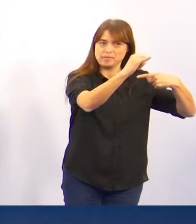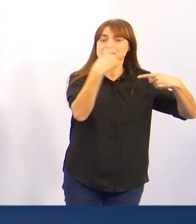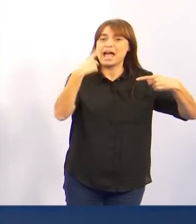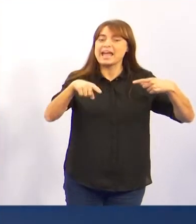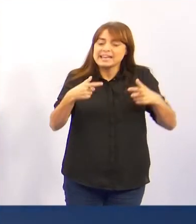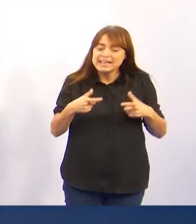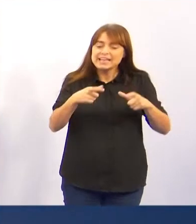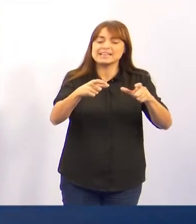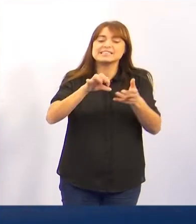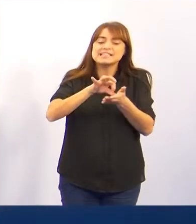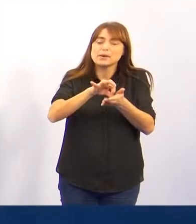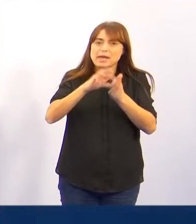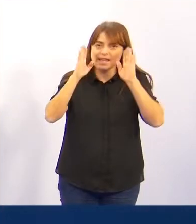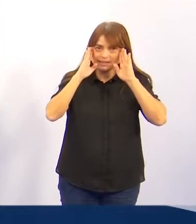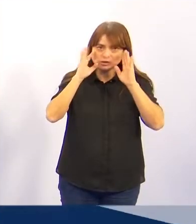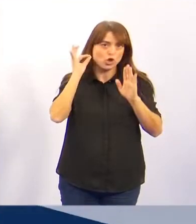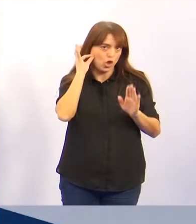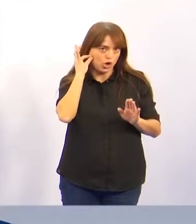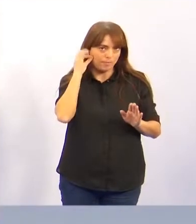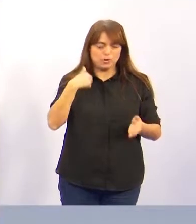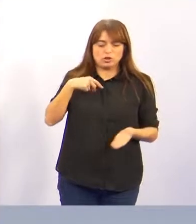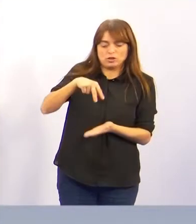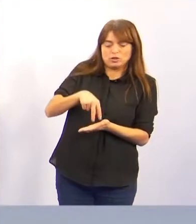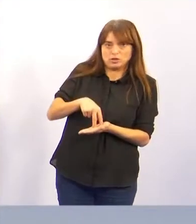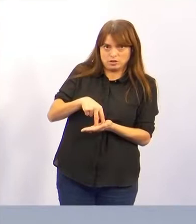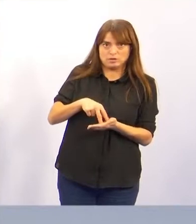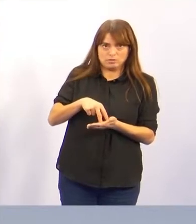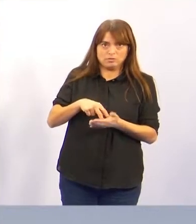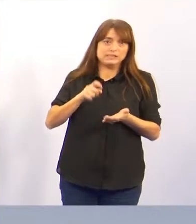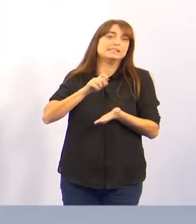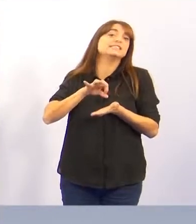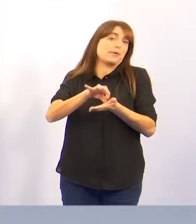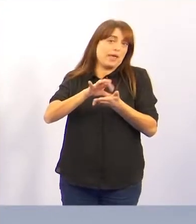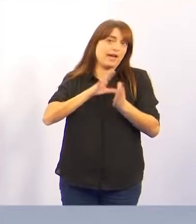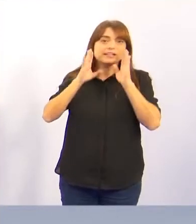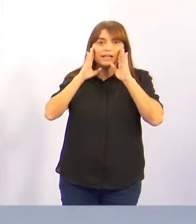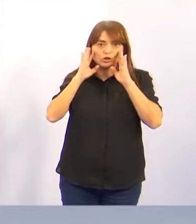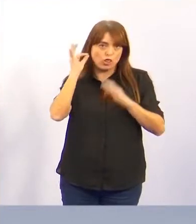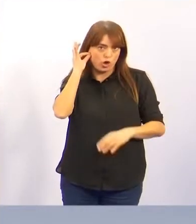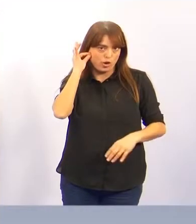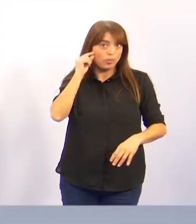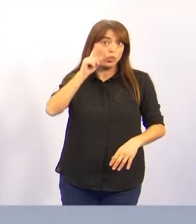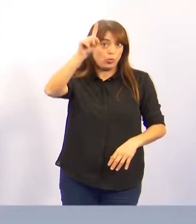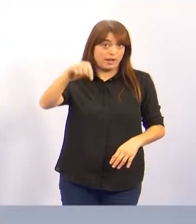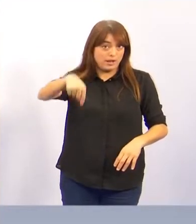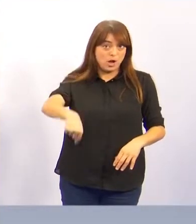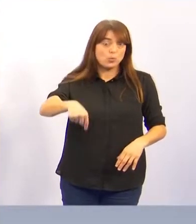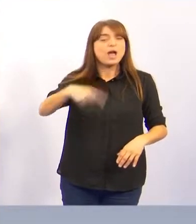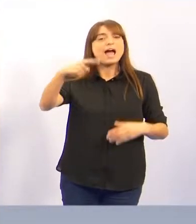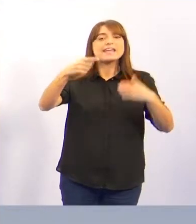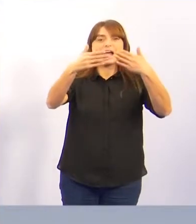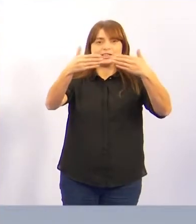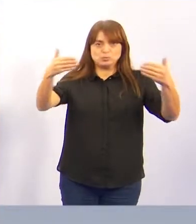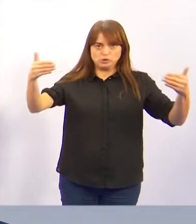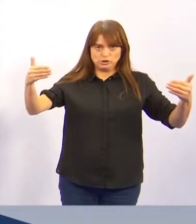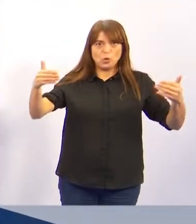a la Dona. Nosaltres som a l'edifici de les delegacions, on aquí hi ha una exposició que es podrà visitar al llarg del dia d'avui, també l'acte institucional previst a les 12. Volem parlar primer de